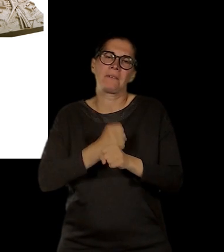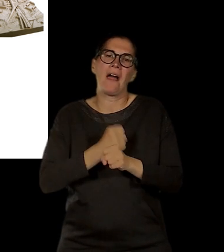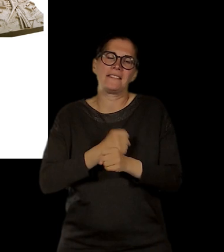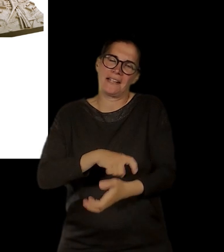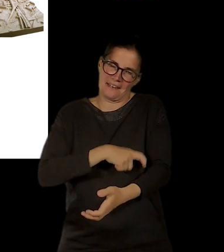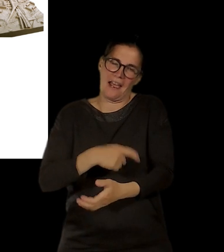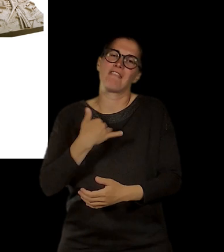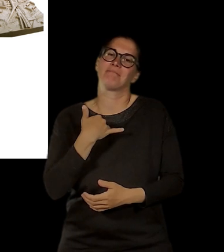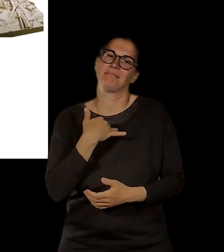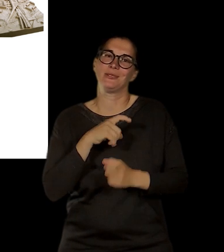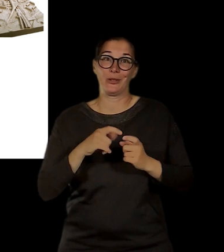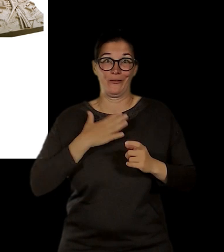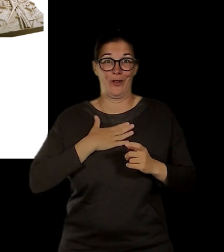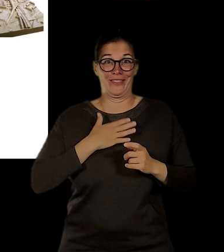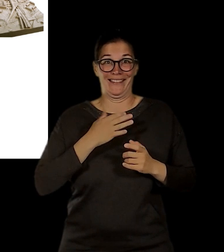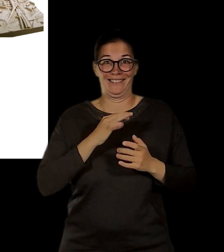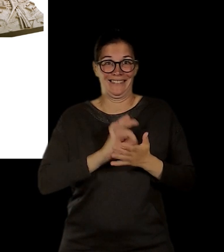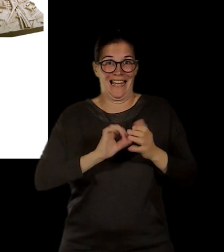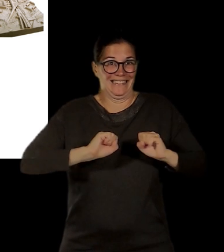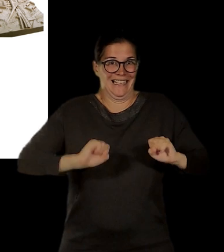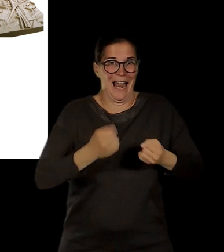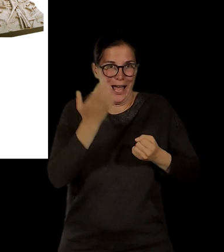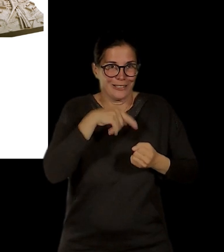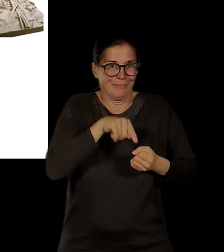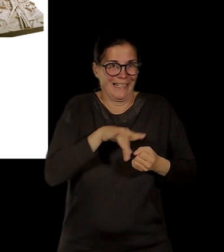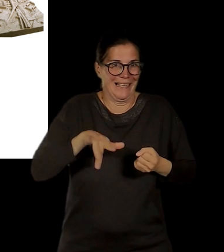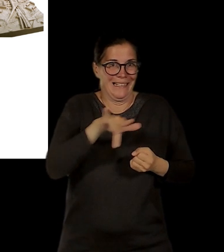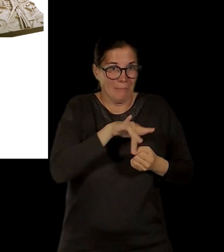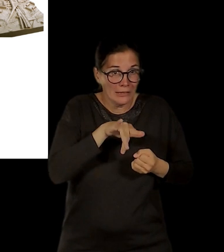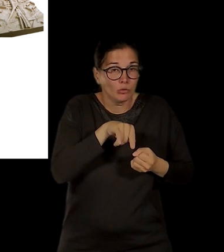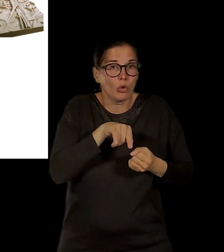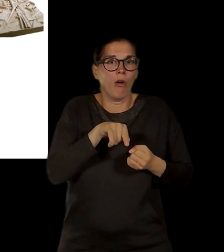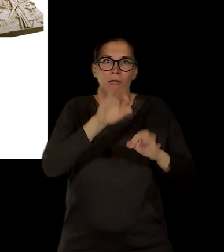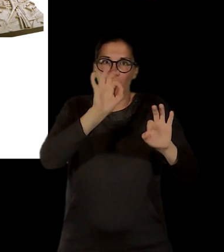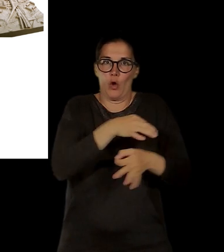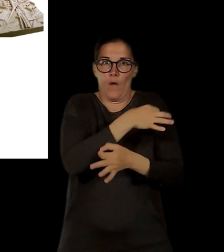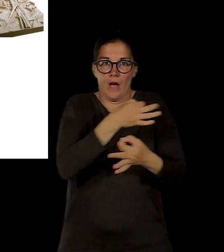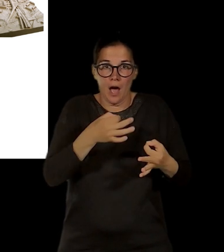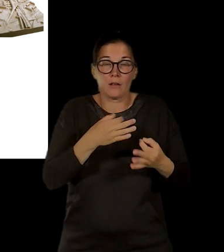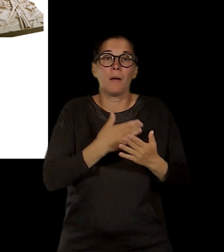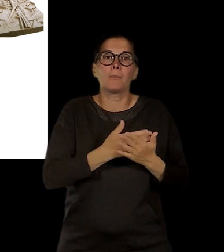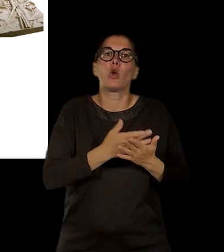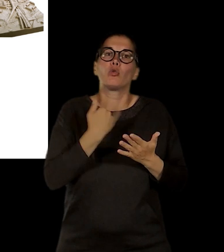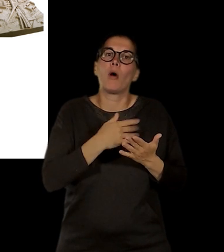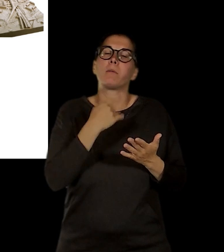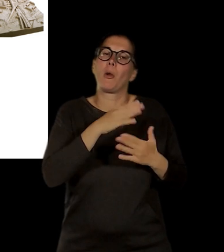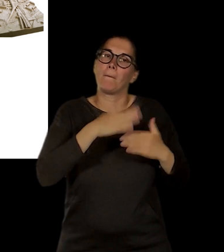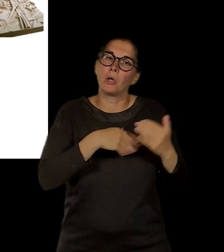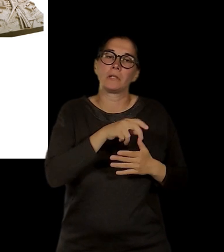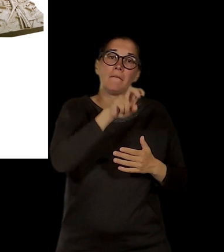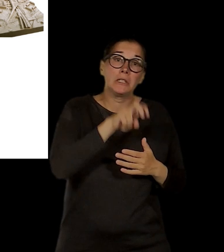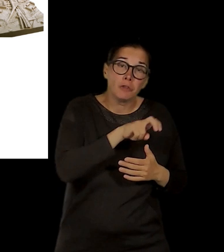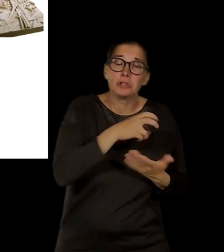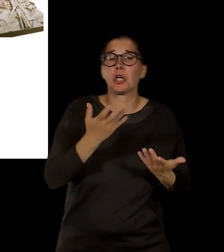A tam to bylo v podstatě vymyšleno a exportováno jak do Curychu, do Prahy nebo do Addis Abeba. A ten poslední